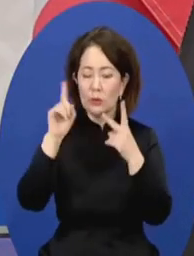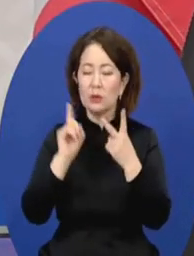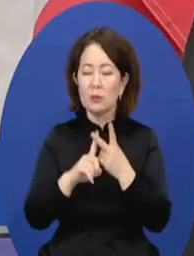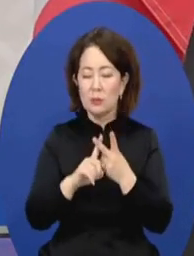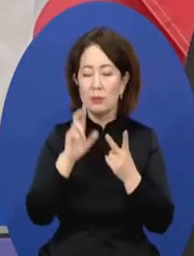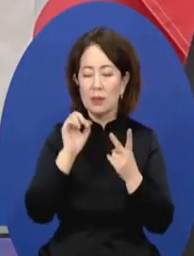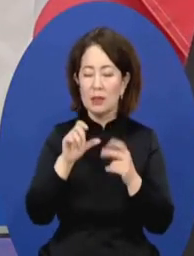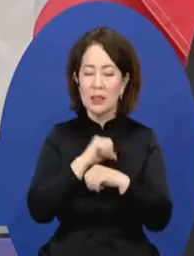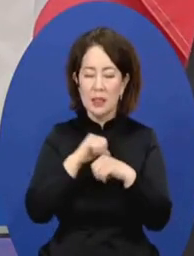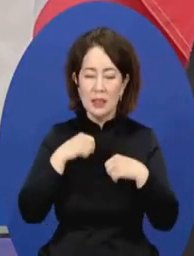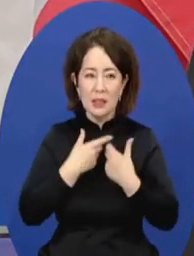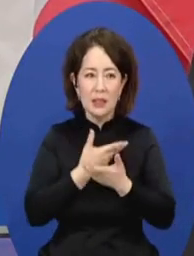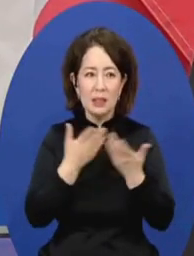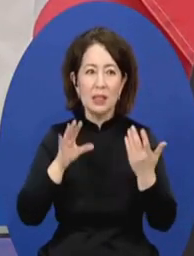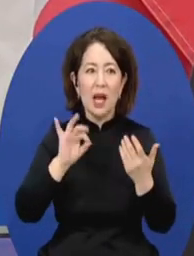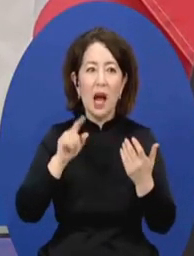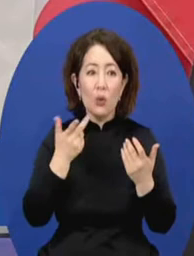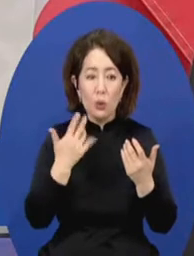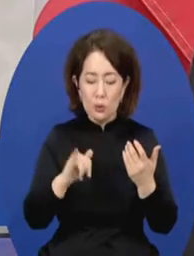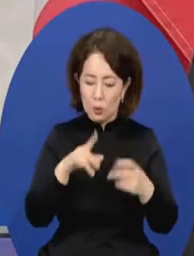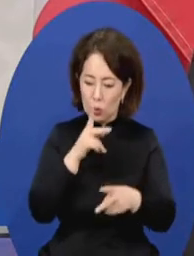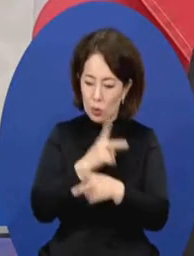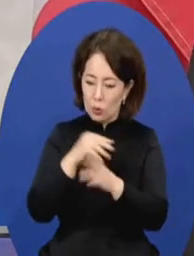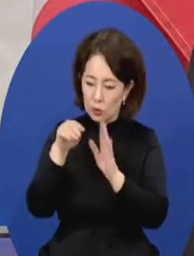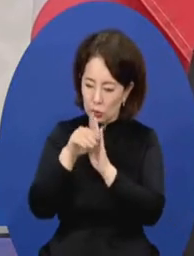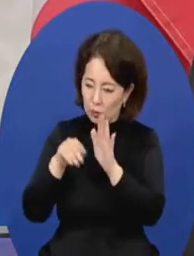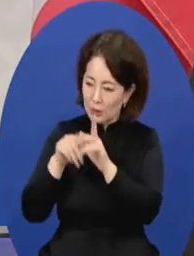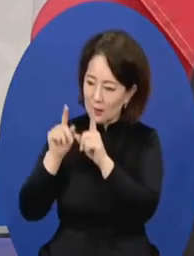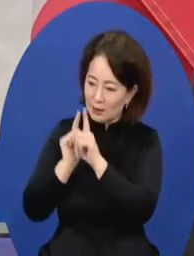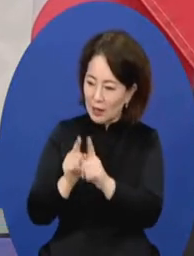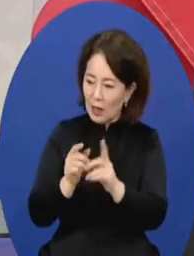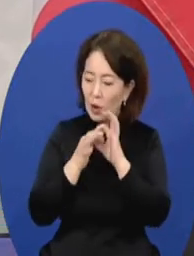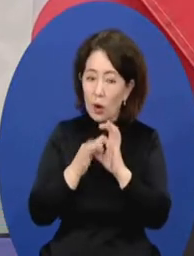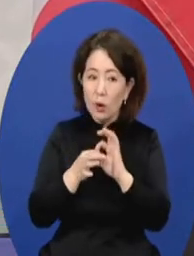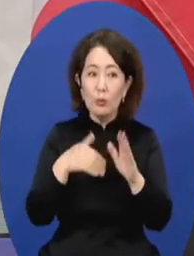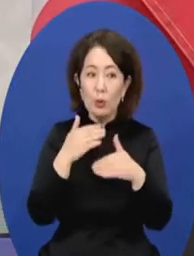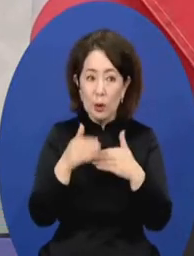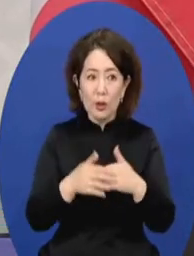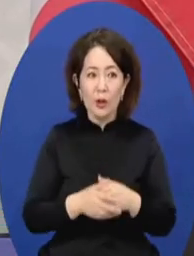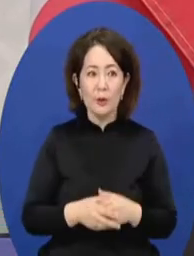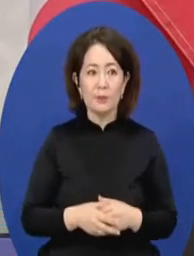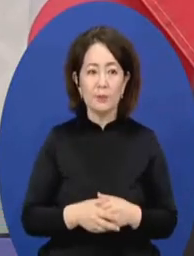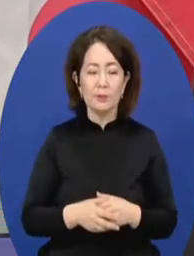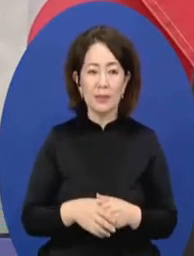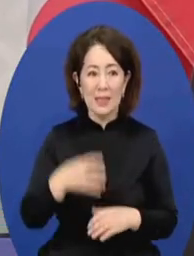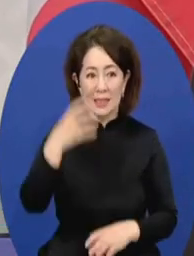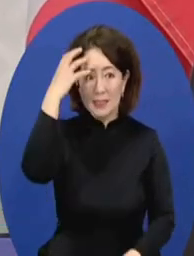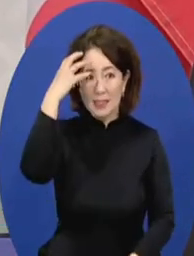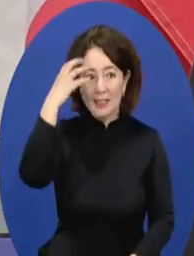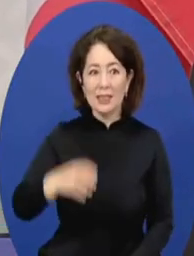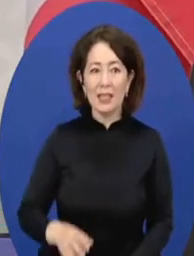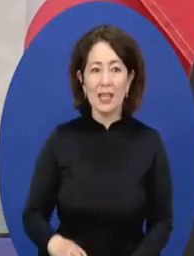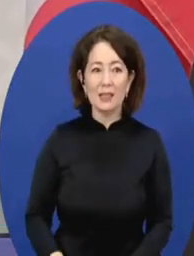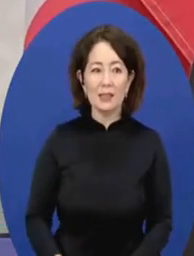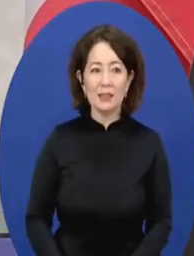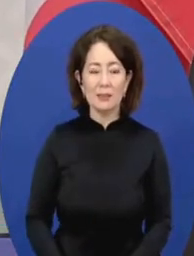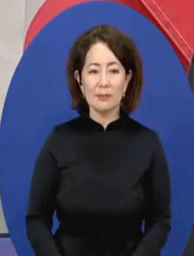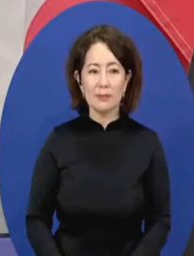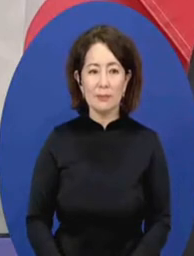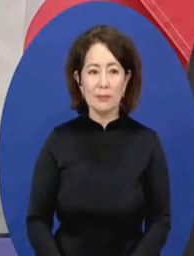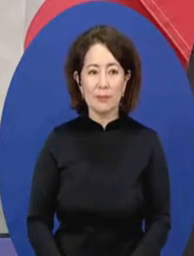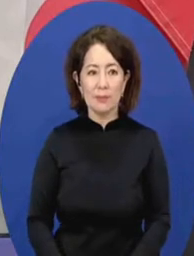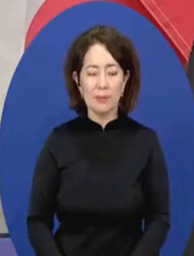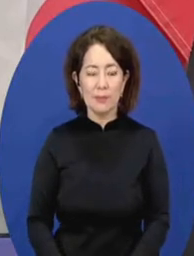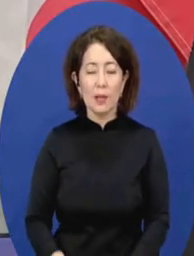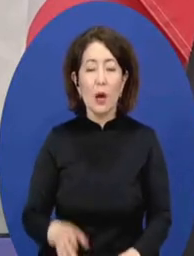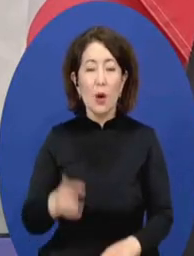одоо ард иргэдийн аюулгүй хууль журмыг сахиулах талаар бол энэ одоо засгийн газар бол